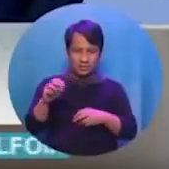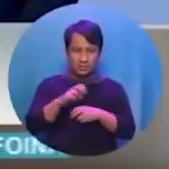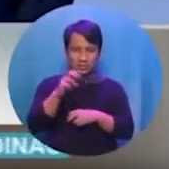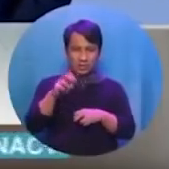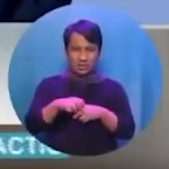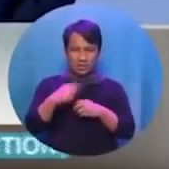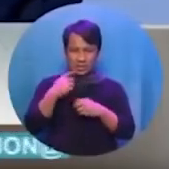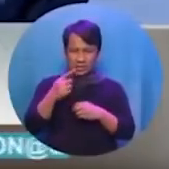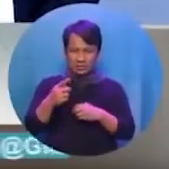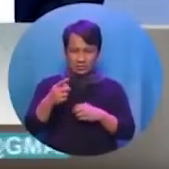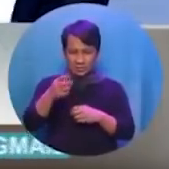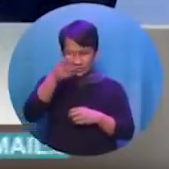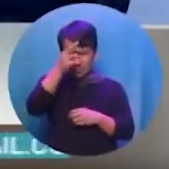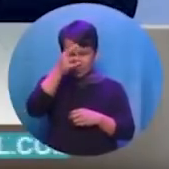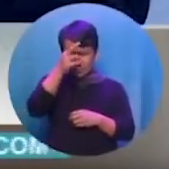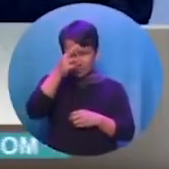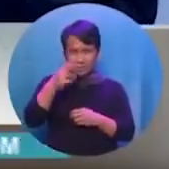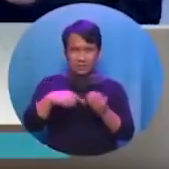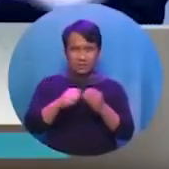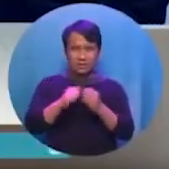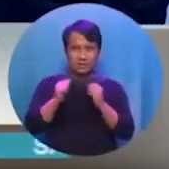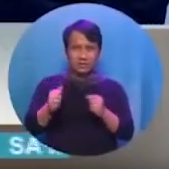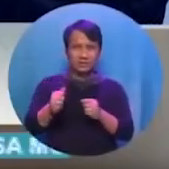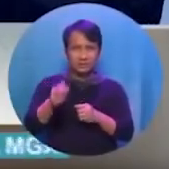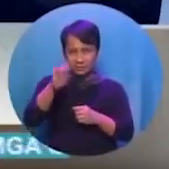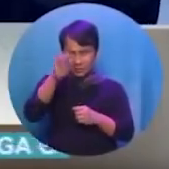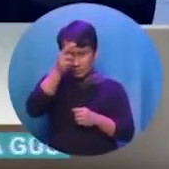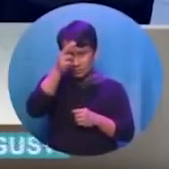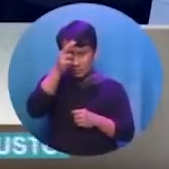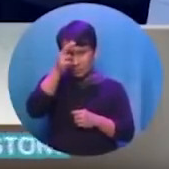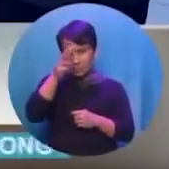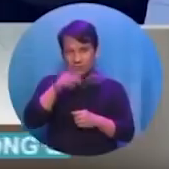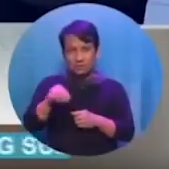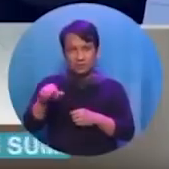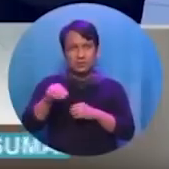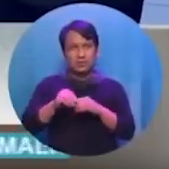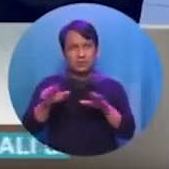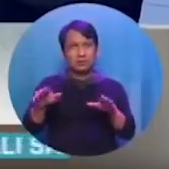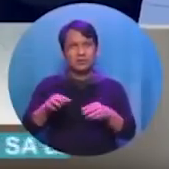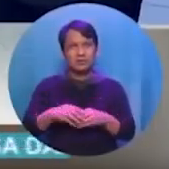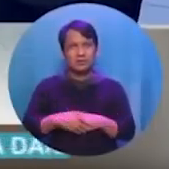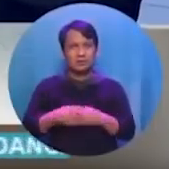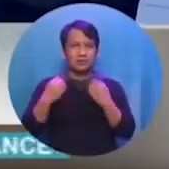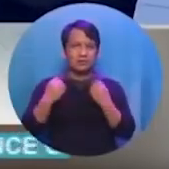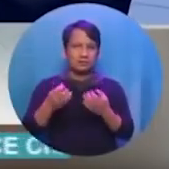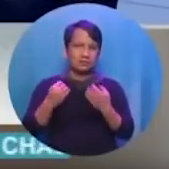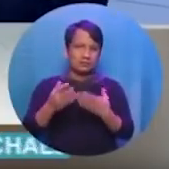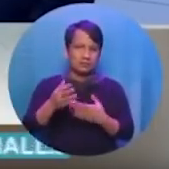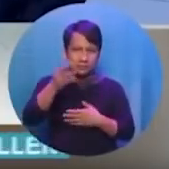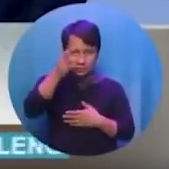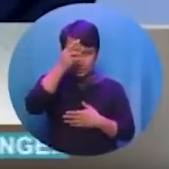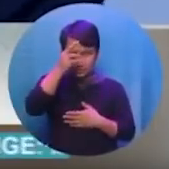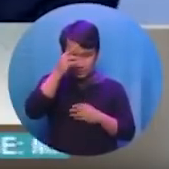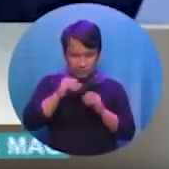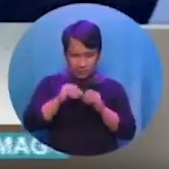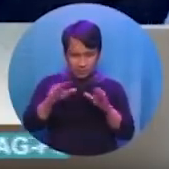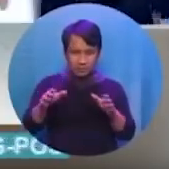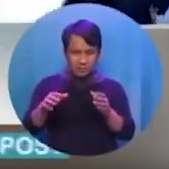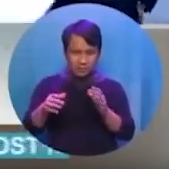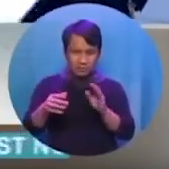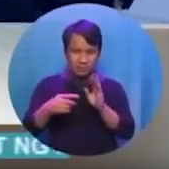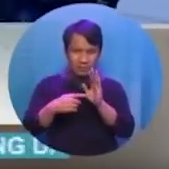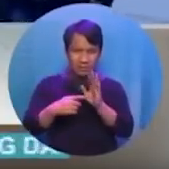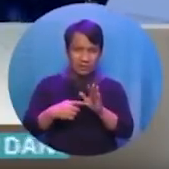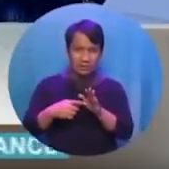dyan mga manok. Di ba ma'am, maraming manok nagkakalat dyan? Ay, napakadami po. Yung ba yung mga manok nagkakalat